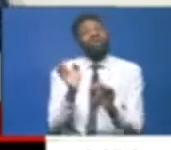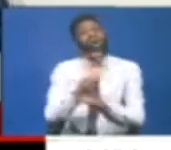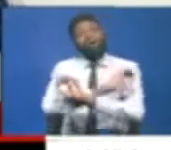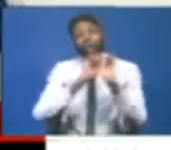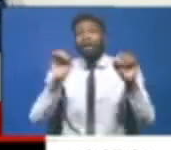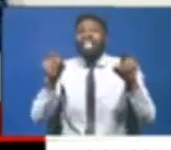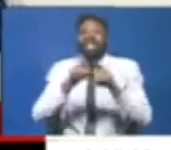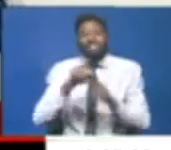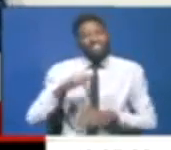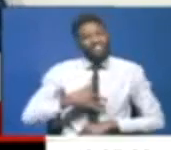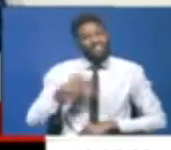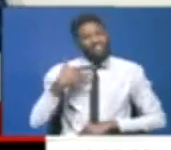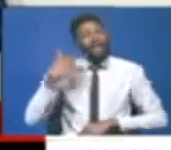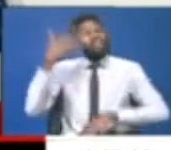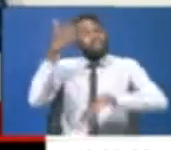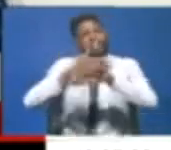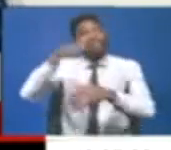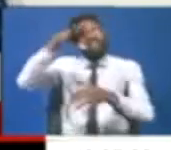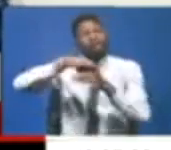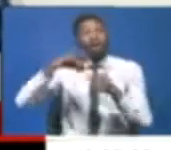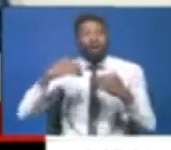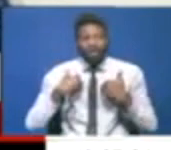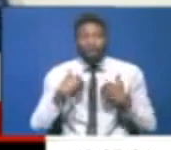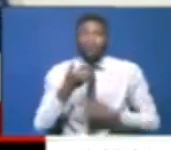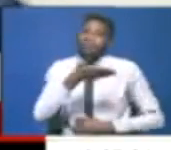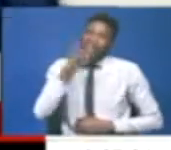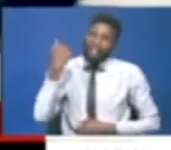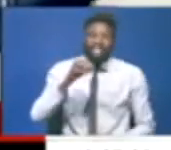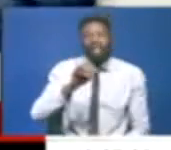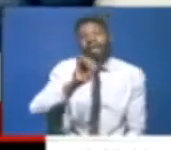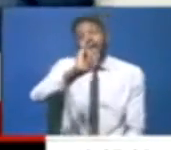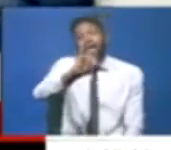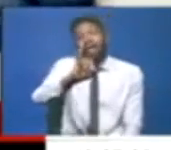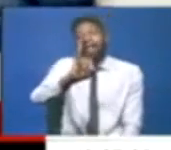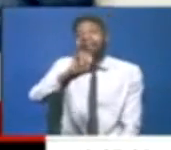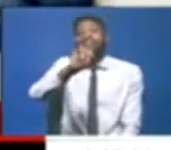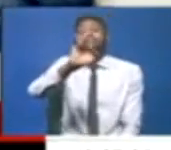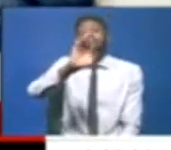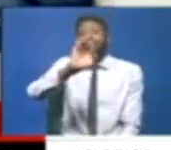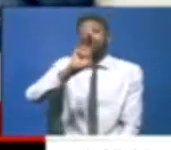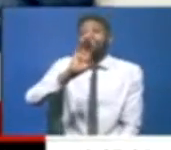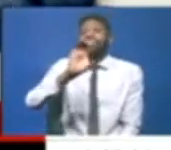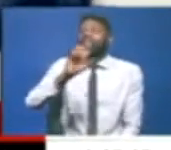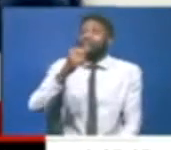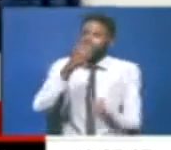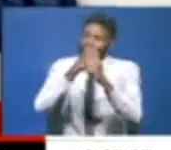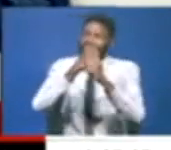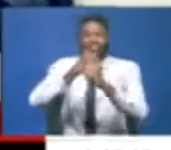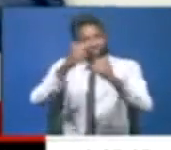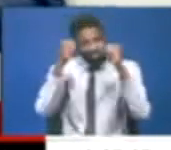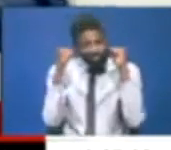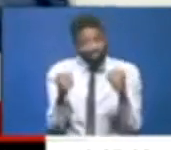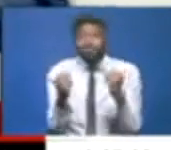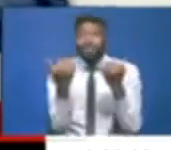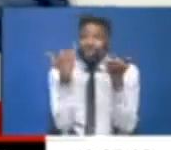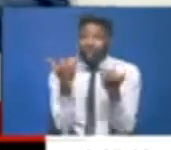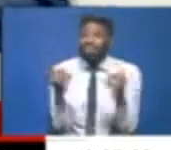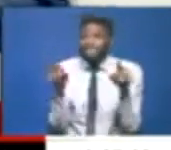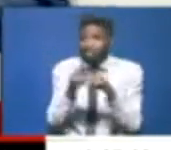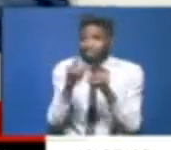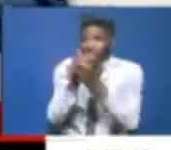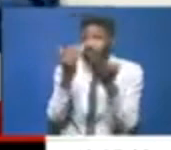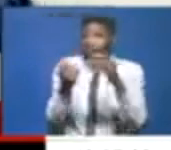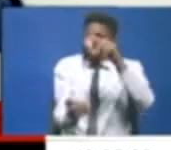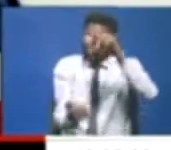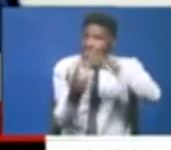zetu, basi ni vizuri tume hii ijikaze sana. Tunapoangalia swala ambalo sasa hivi ni swala ibuka, ni lile